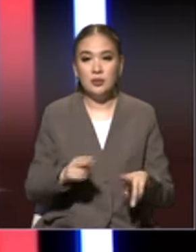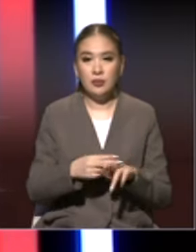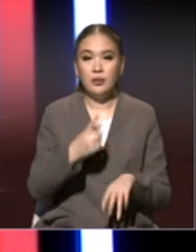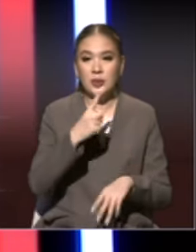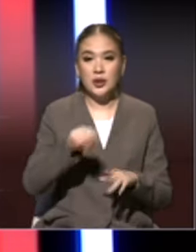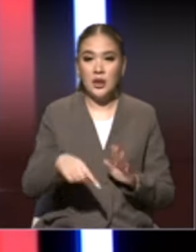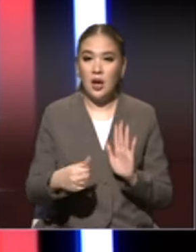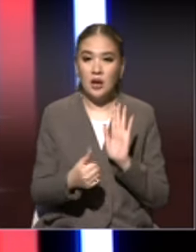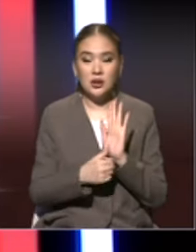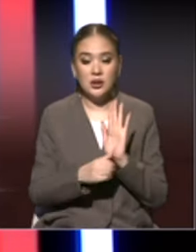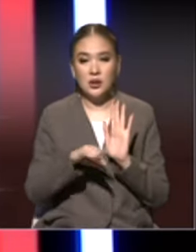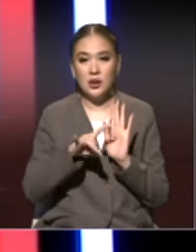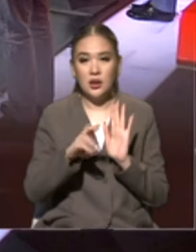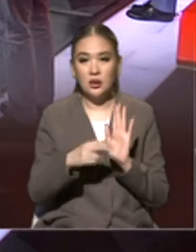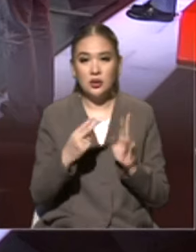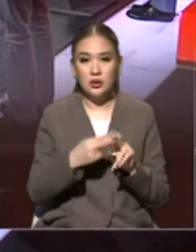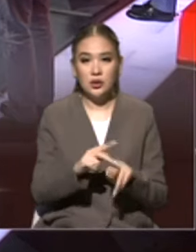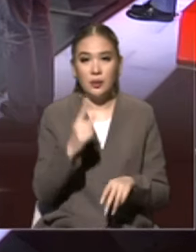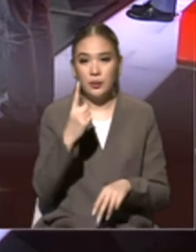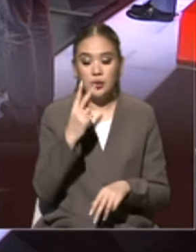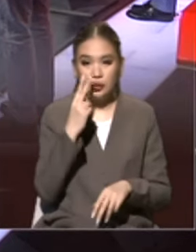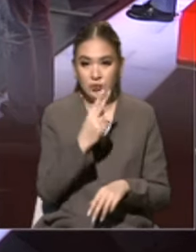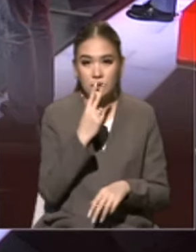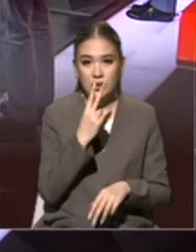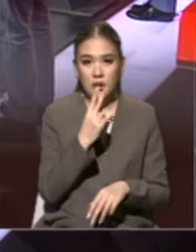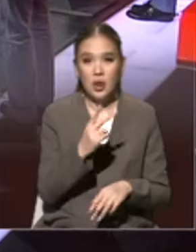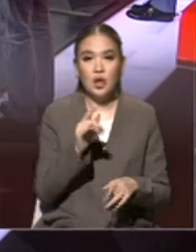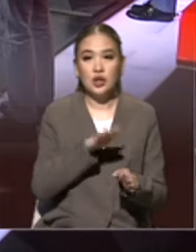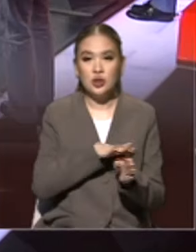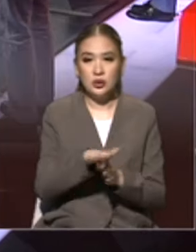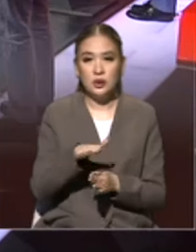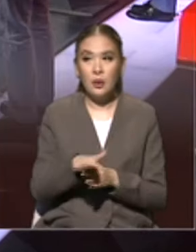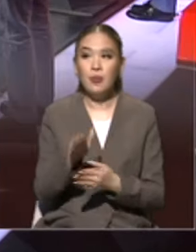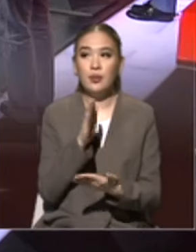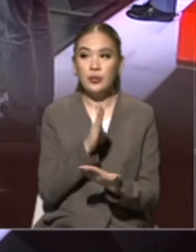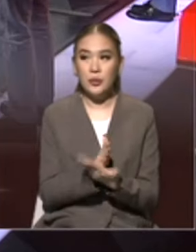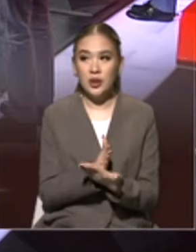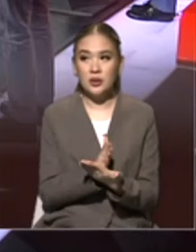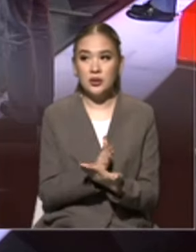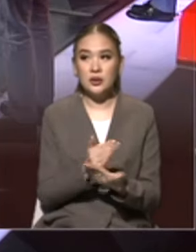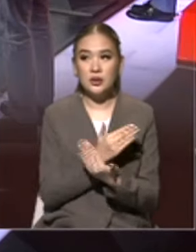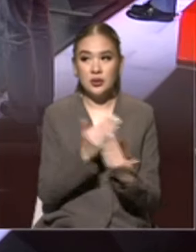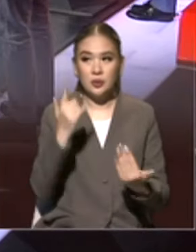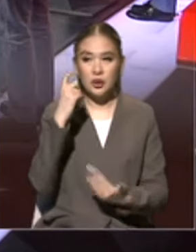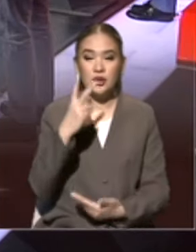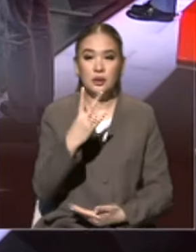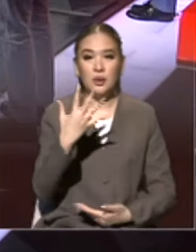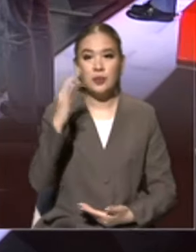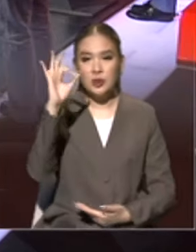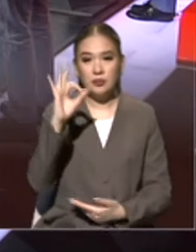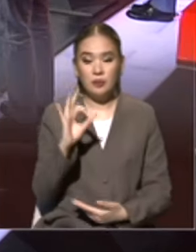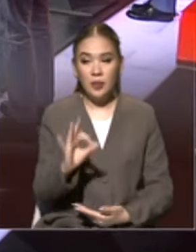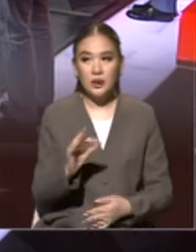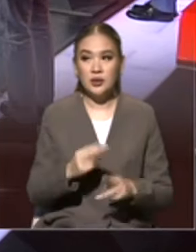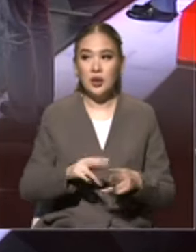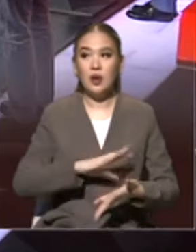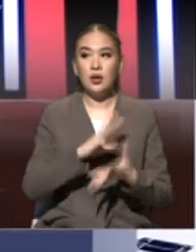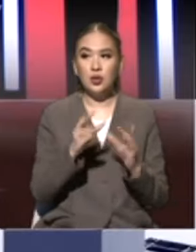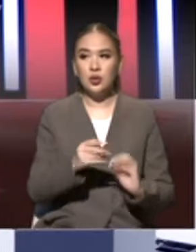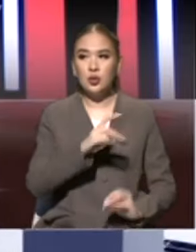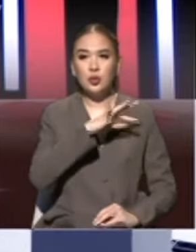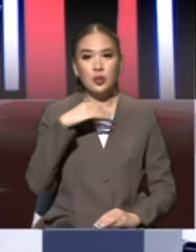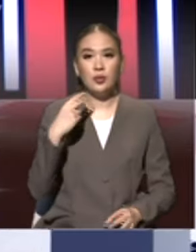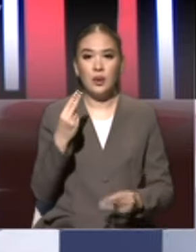триллионы жаңағы бір көзден сатып алу арқылы жүзеге асырылған. Білесіздер ғой енді барлығын. 25%. Иә. Демек, қыруар